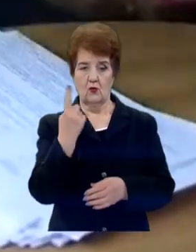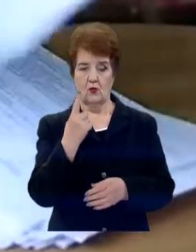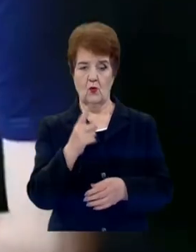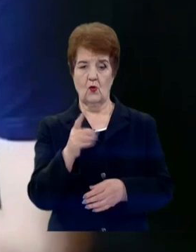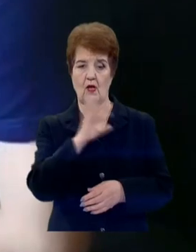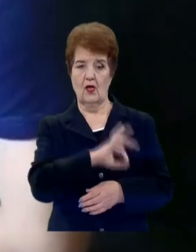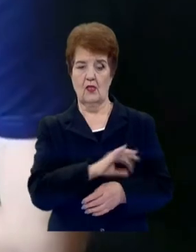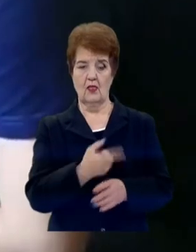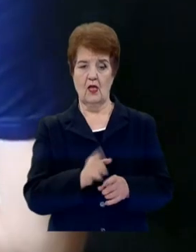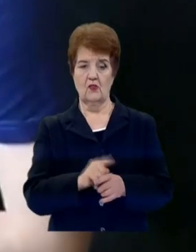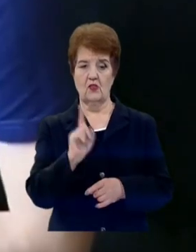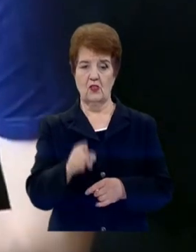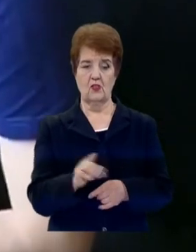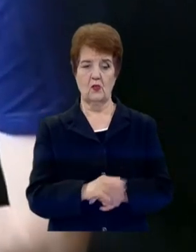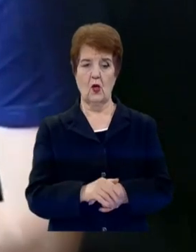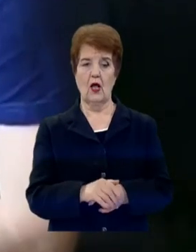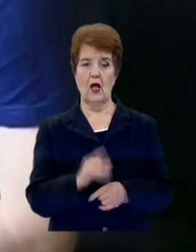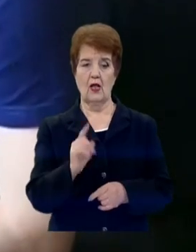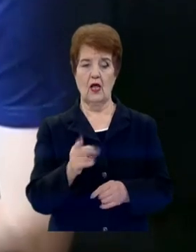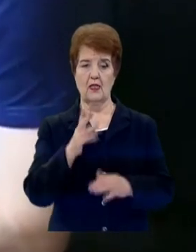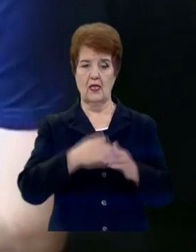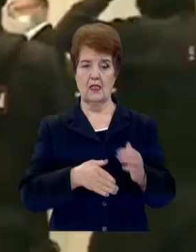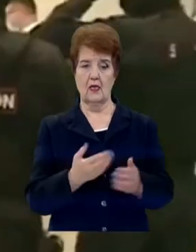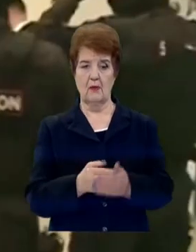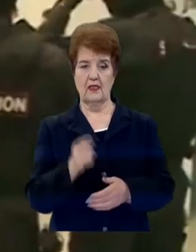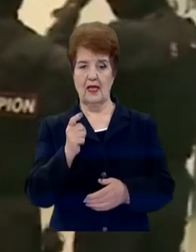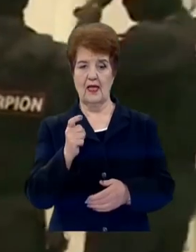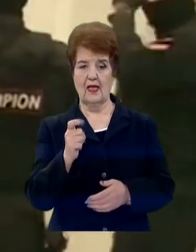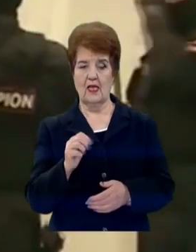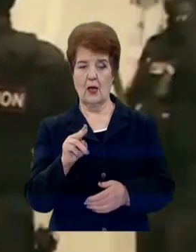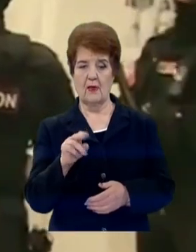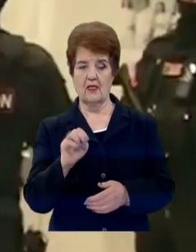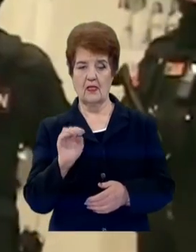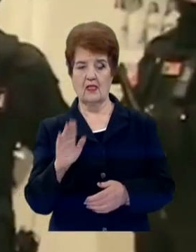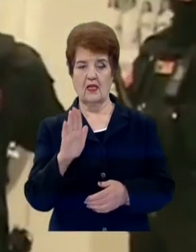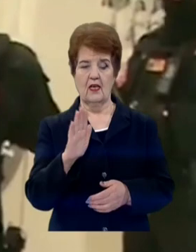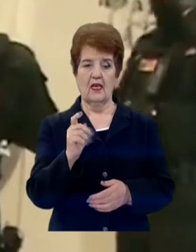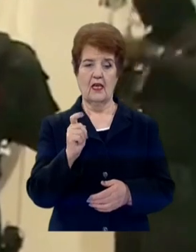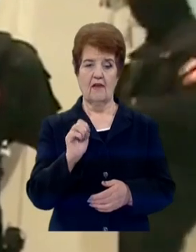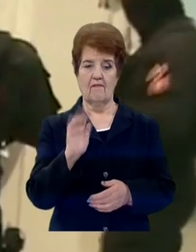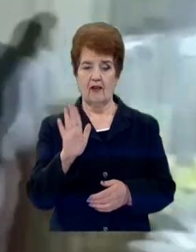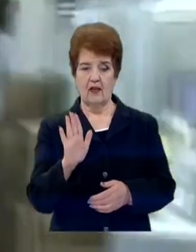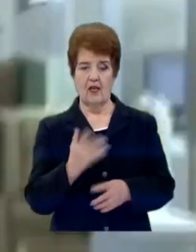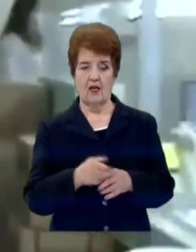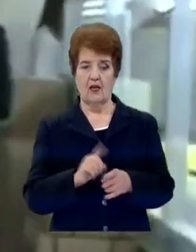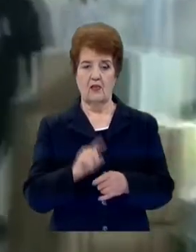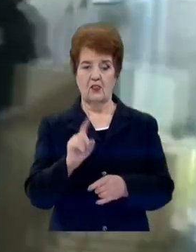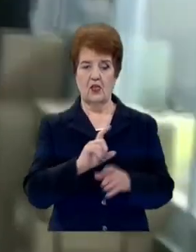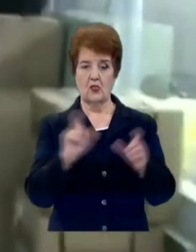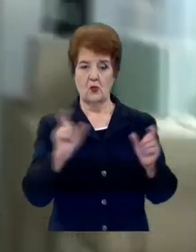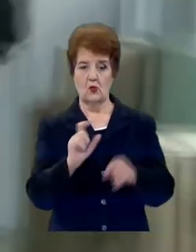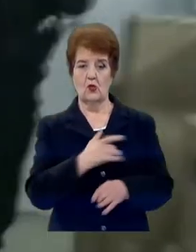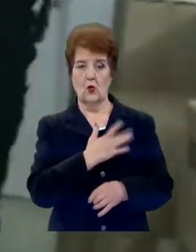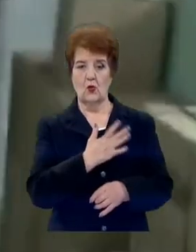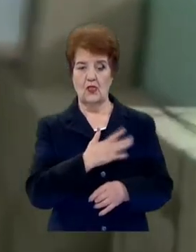antreprenor pentru livrarea testelor rapide la determinarea hepatitelor sifilis și HIV. Asta în contextul în care lunar instituția